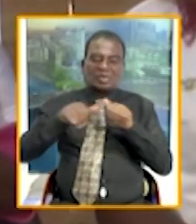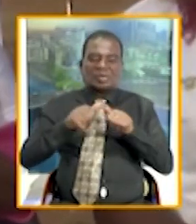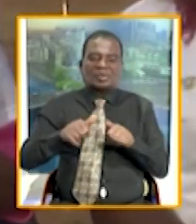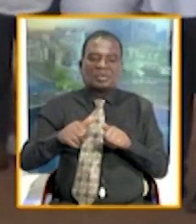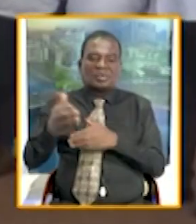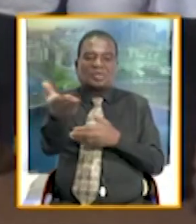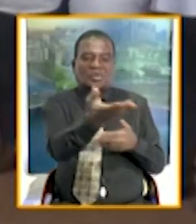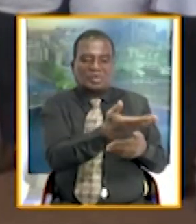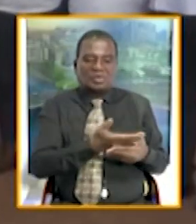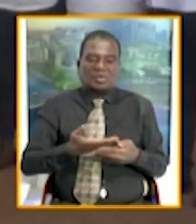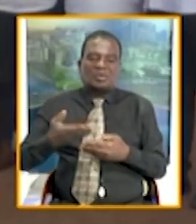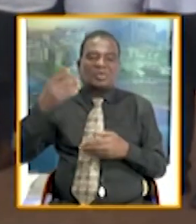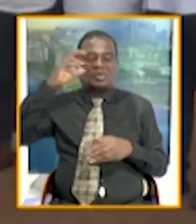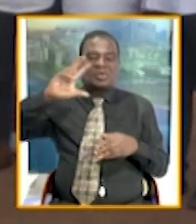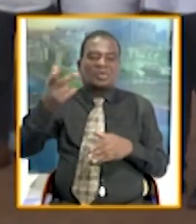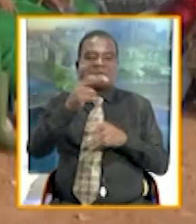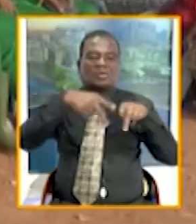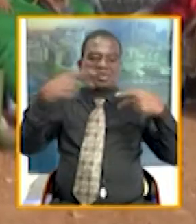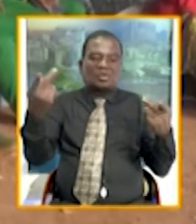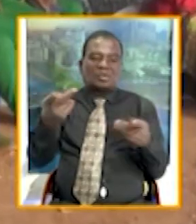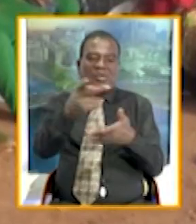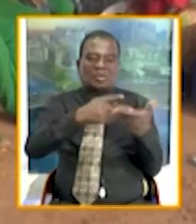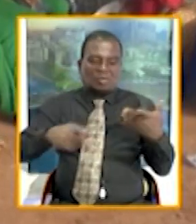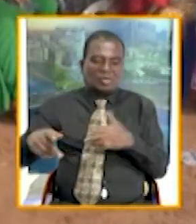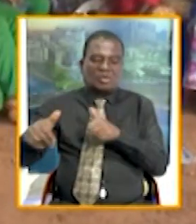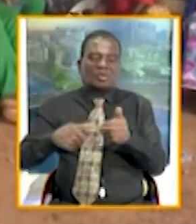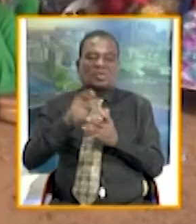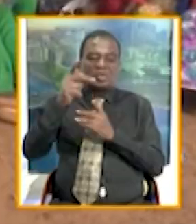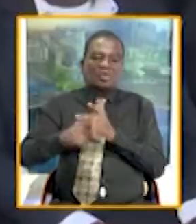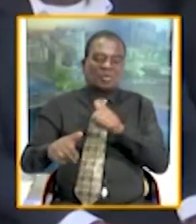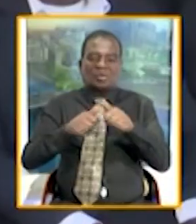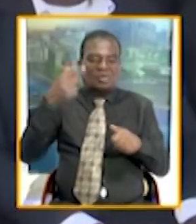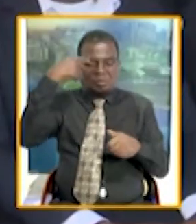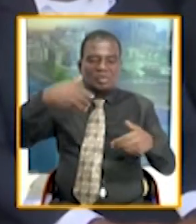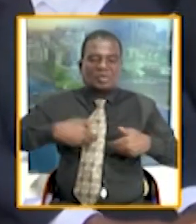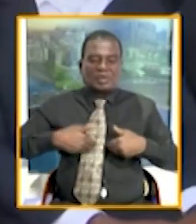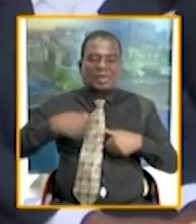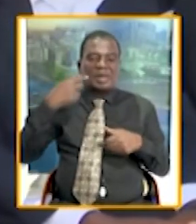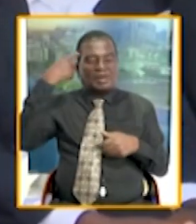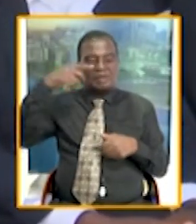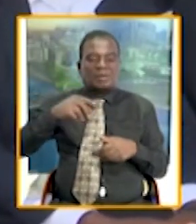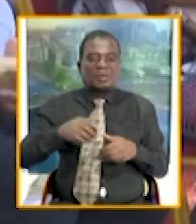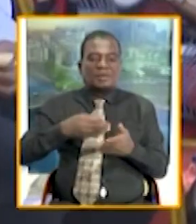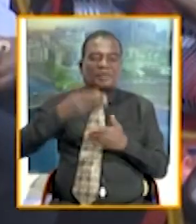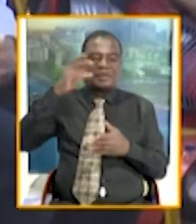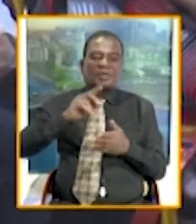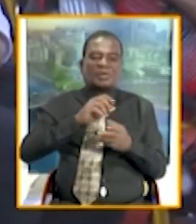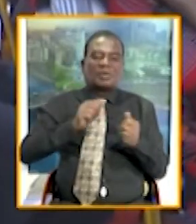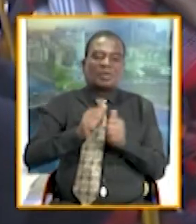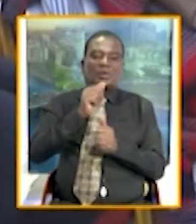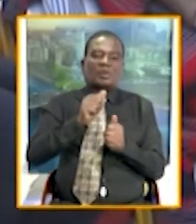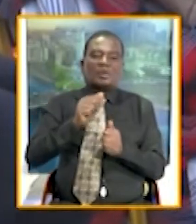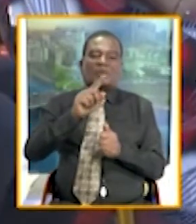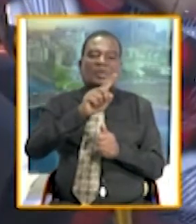revenus, dans le cadre de la troisième phase du projet Agir pour les jeunes, qui vise à financer plus de 100 000 jeunes.